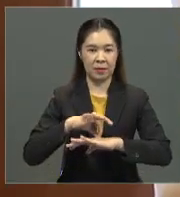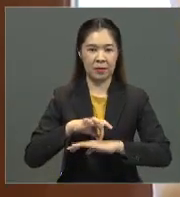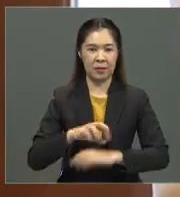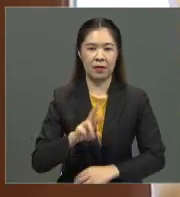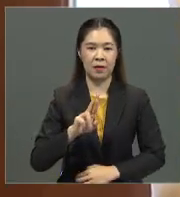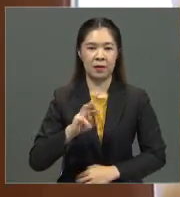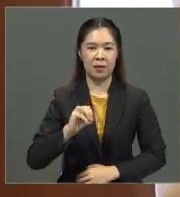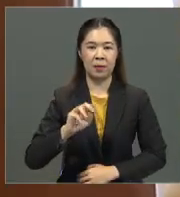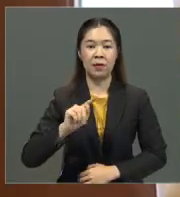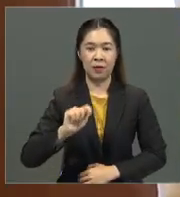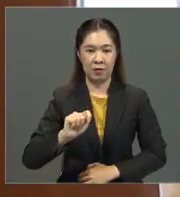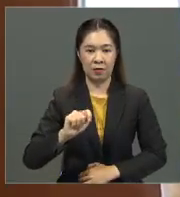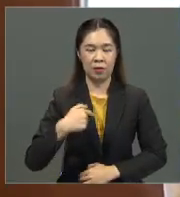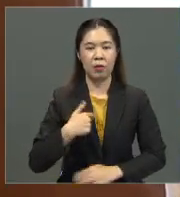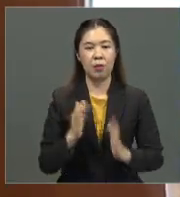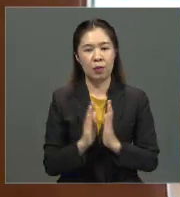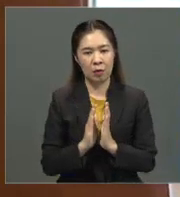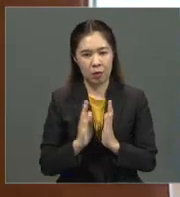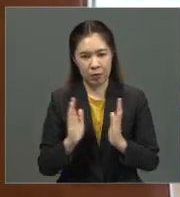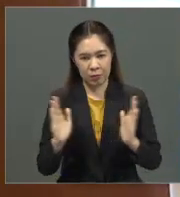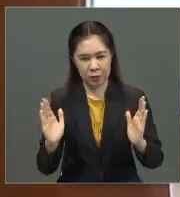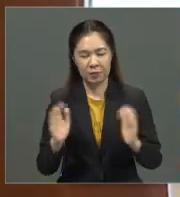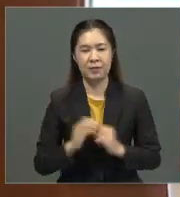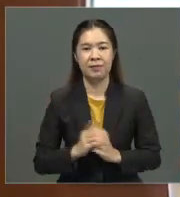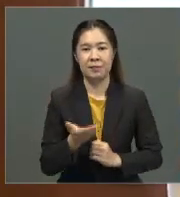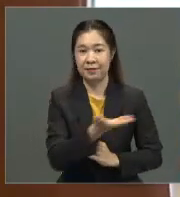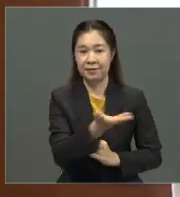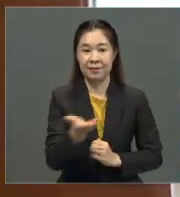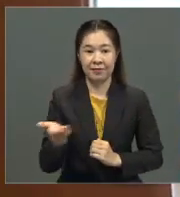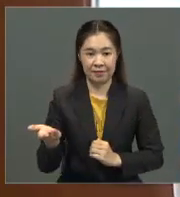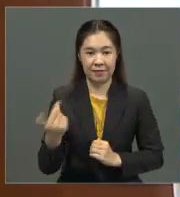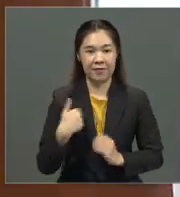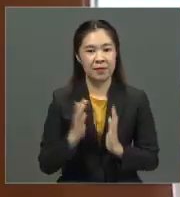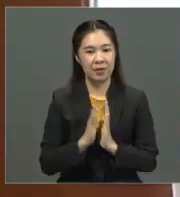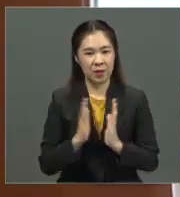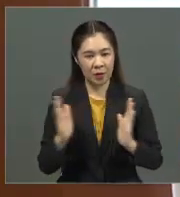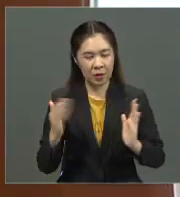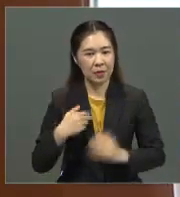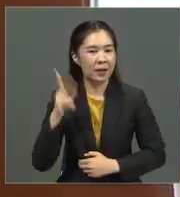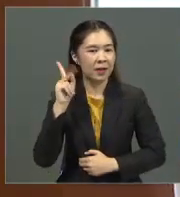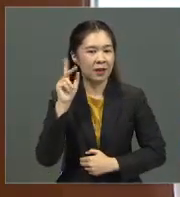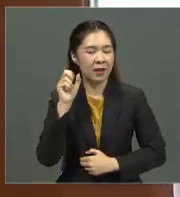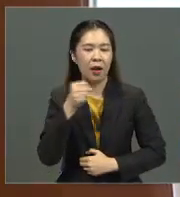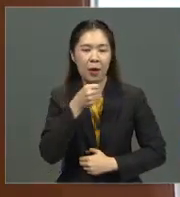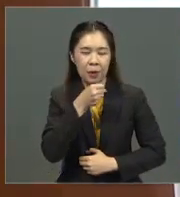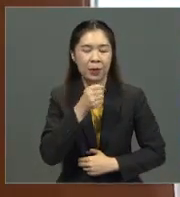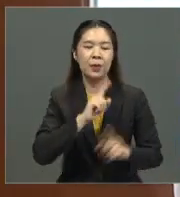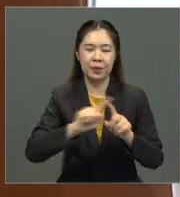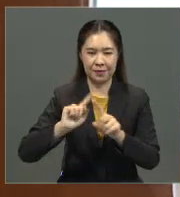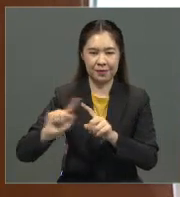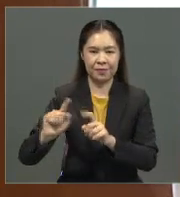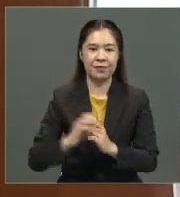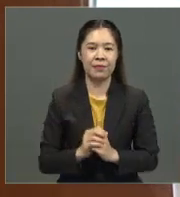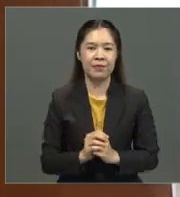นตรีก็ขอขอบคุณผู้สื่อข่าวทุกท่านเลยนะติดตามทำข่าวกันมาโดยตลอดนะครับก็ถือว่า